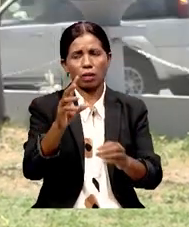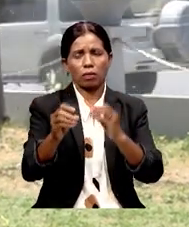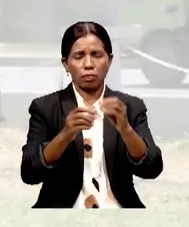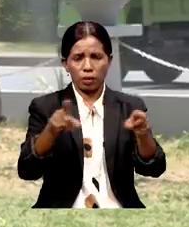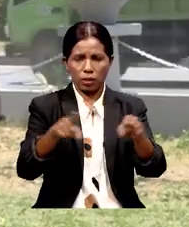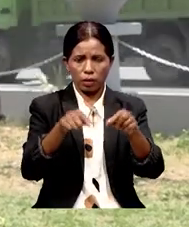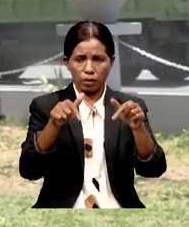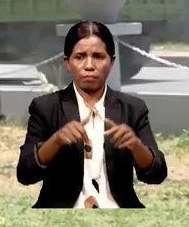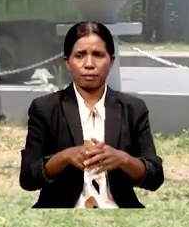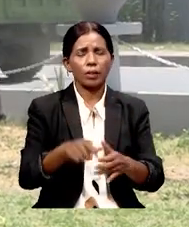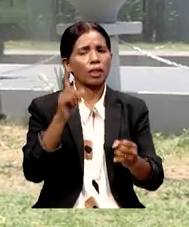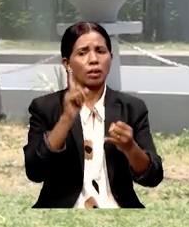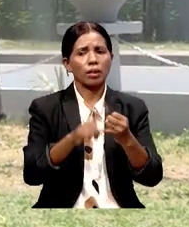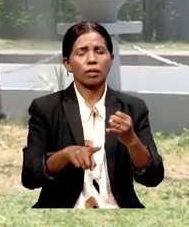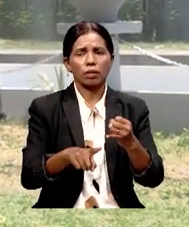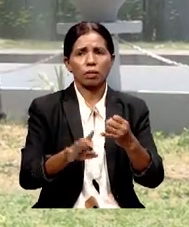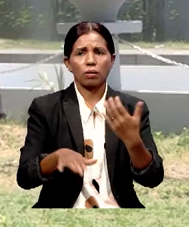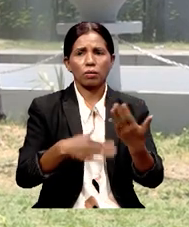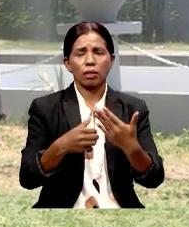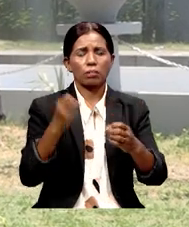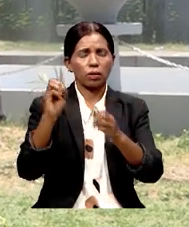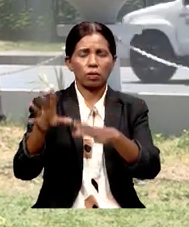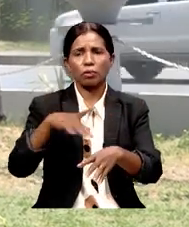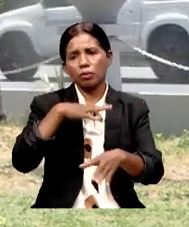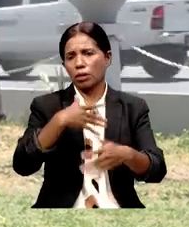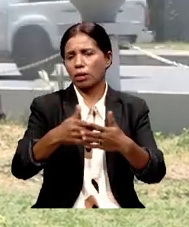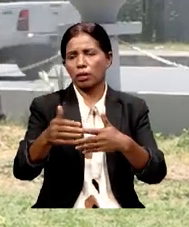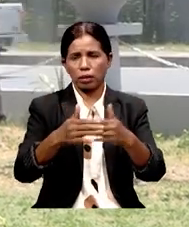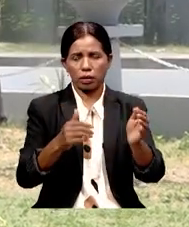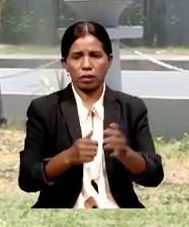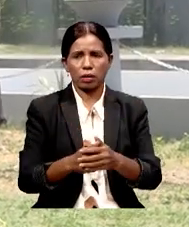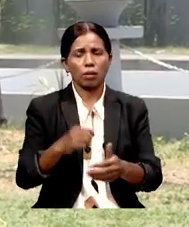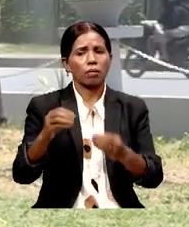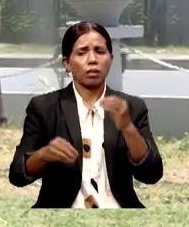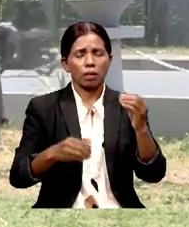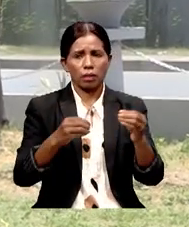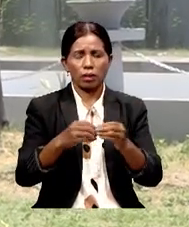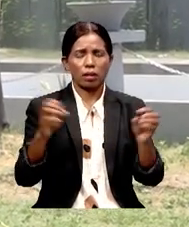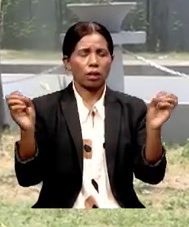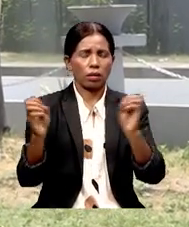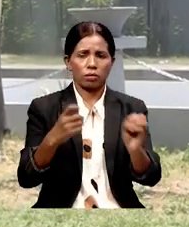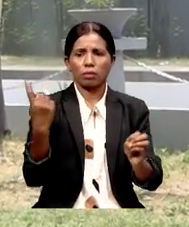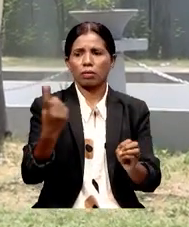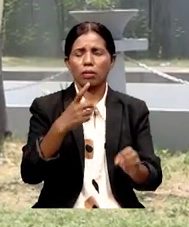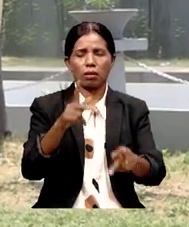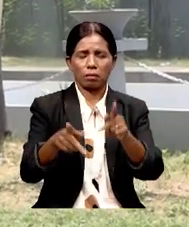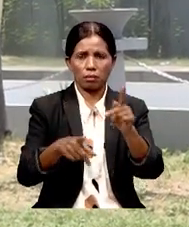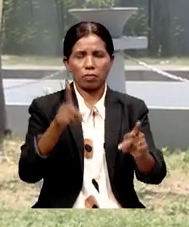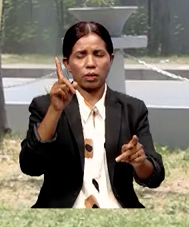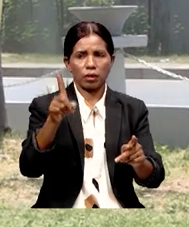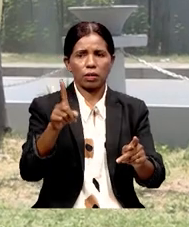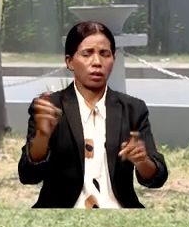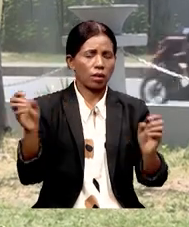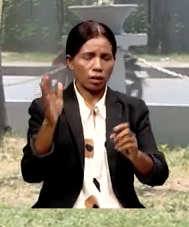sane ikus bacerane emas soy foyer arbiru. Então significa katak la osret komunidade ne maka